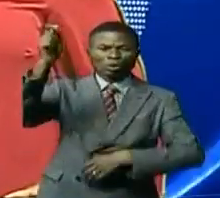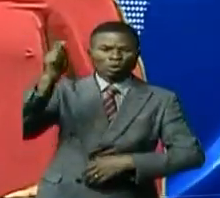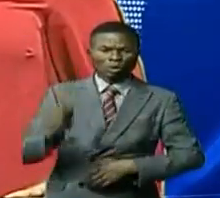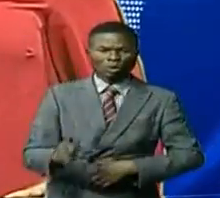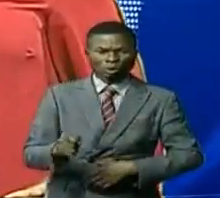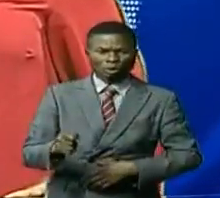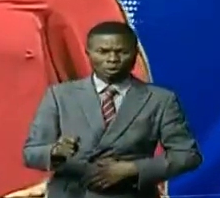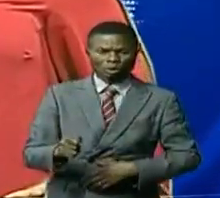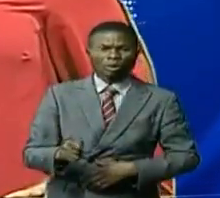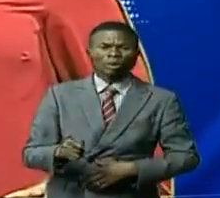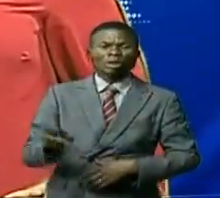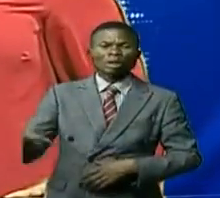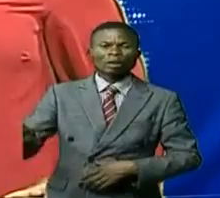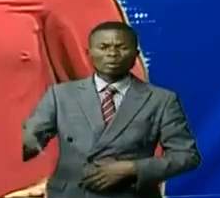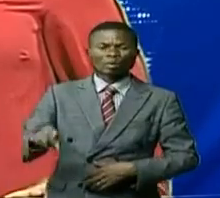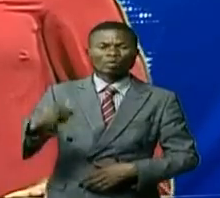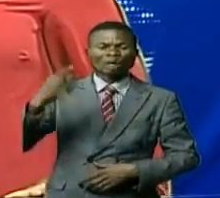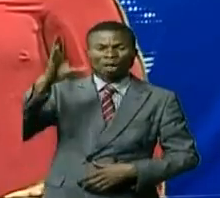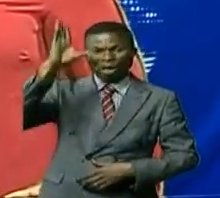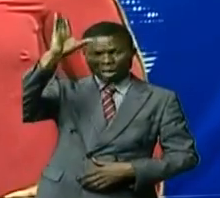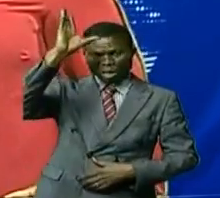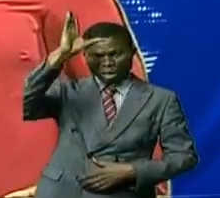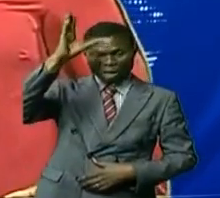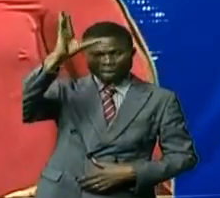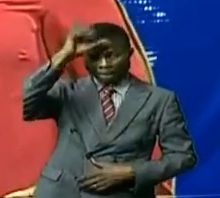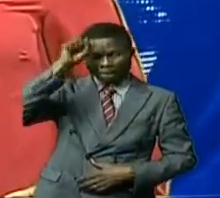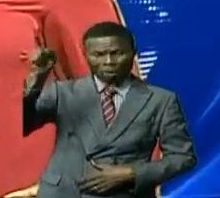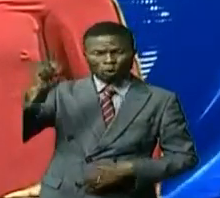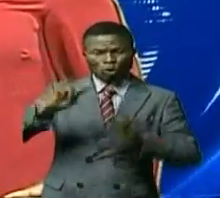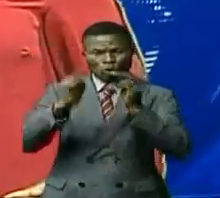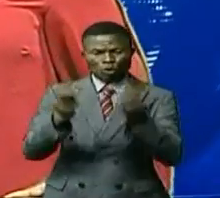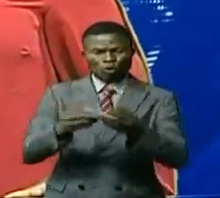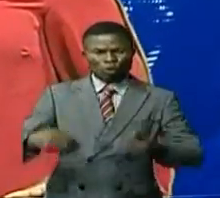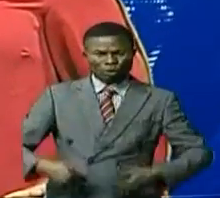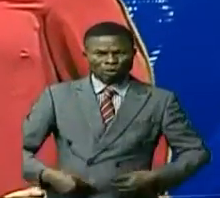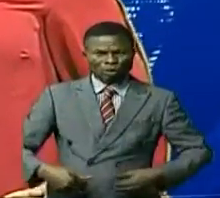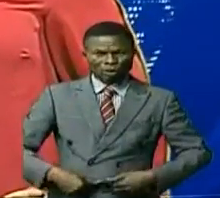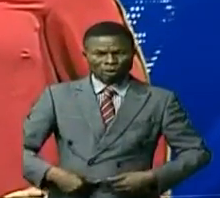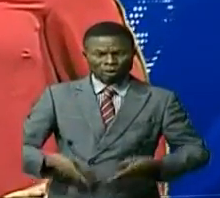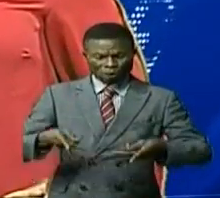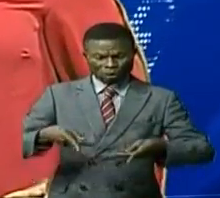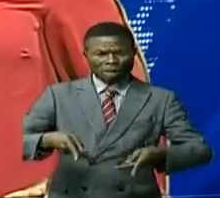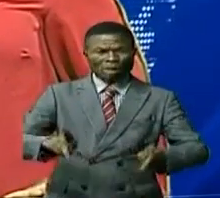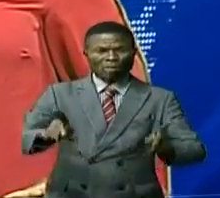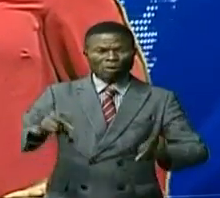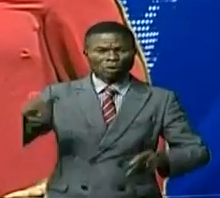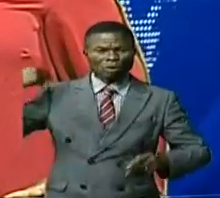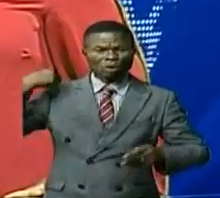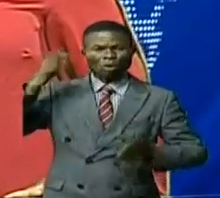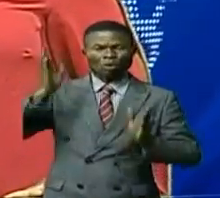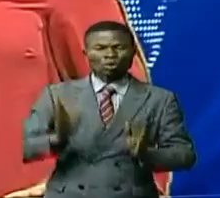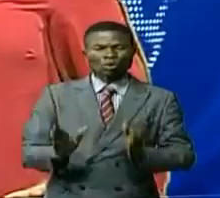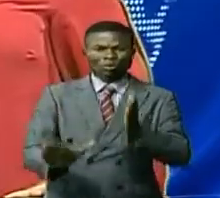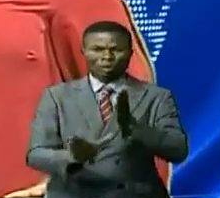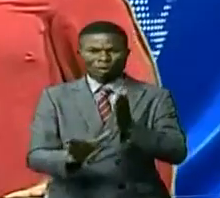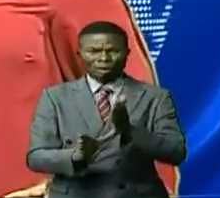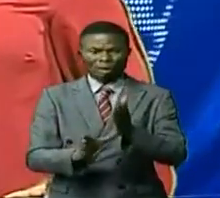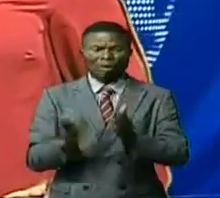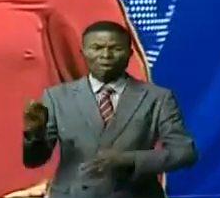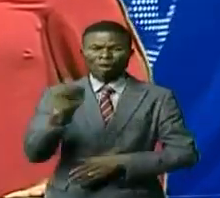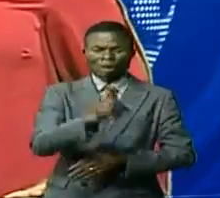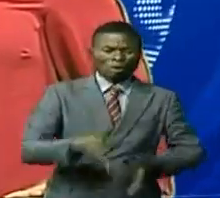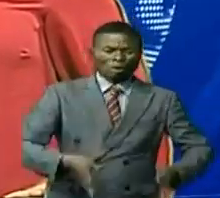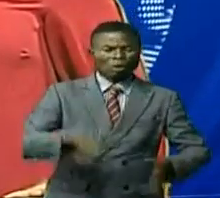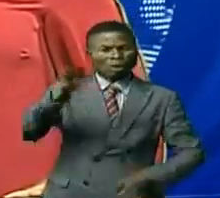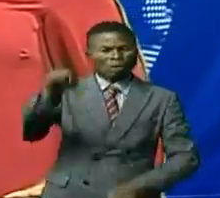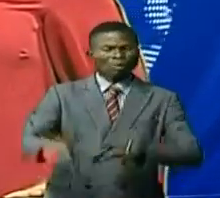chef-lieu de la province du Maïndombé, à l'initiative des mouvements des jeunes et sous l'impulsion du gouverneur intérimaire, est descendu dans la rue